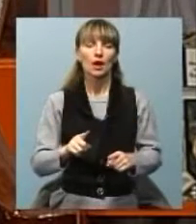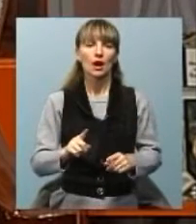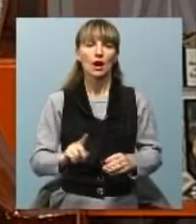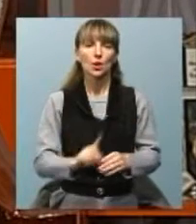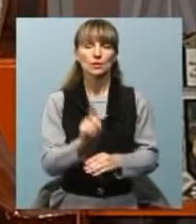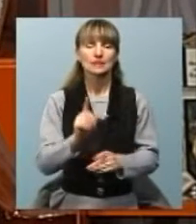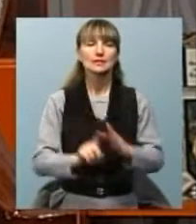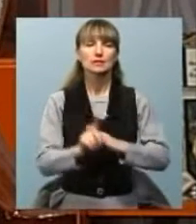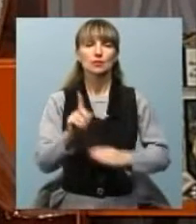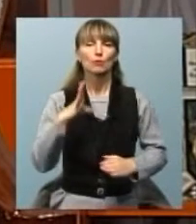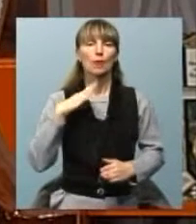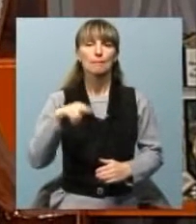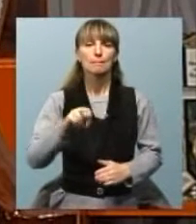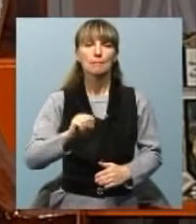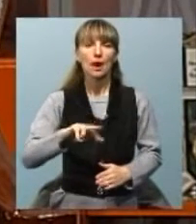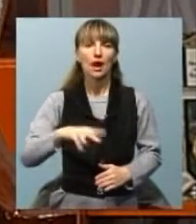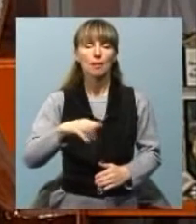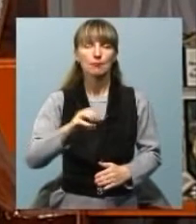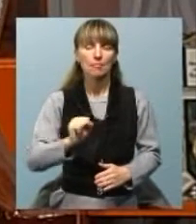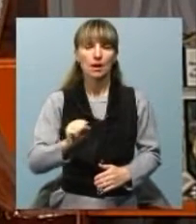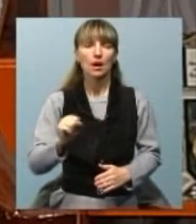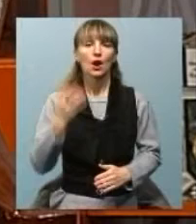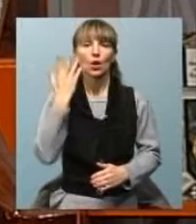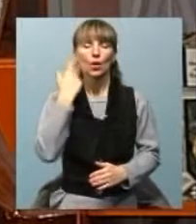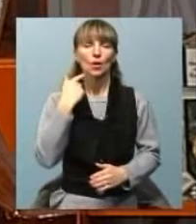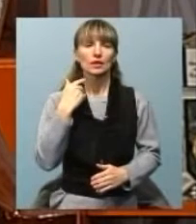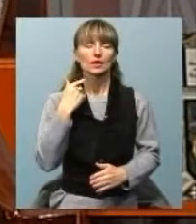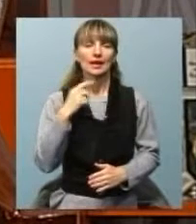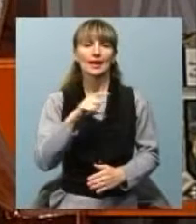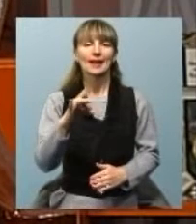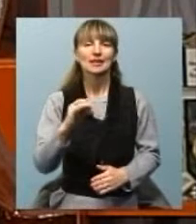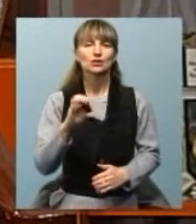була пальма, тому що коли Христос переїжджав до Єрусалиму на ослику,